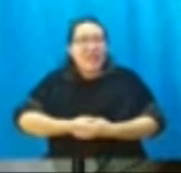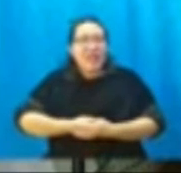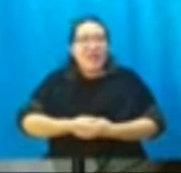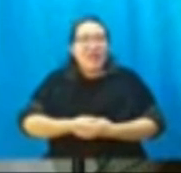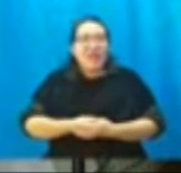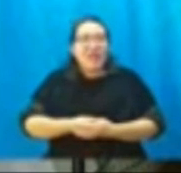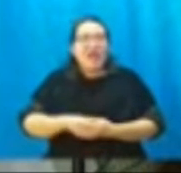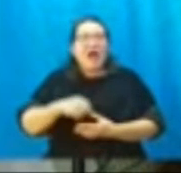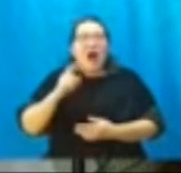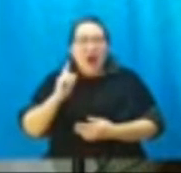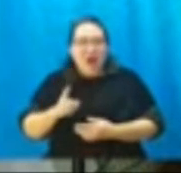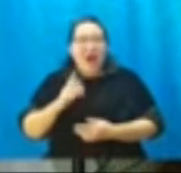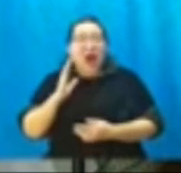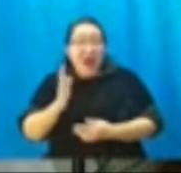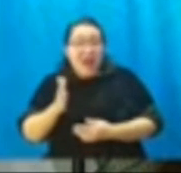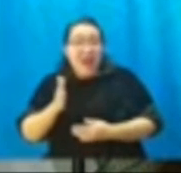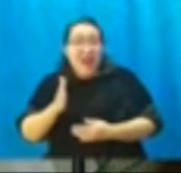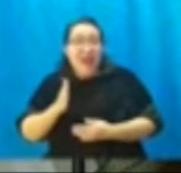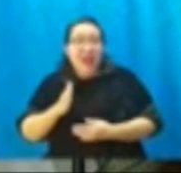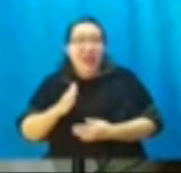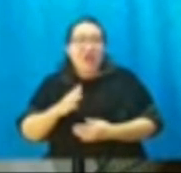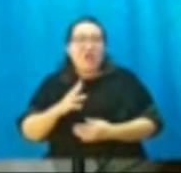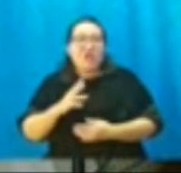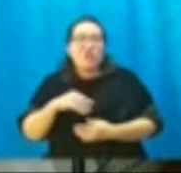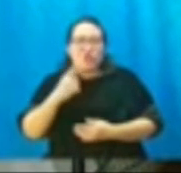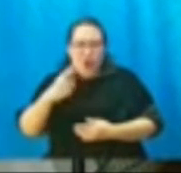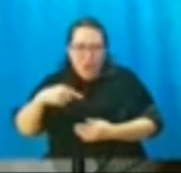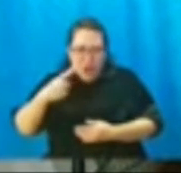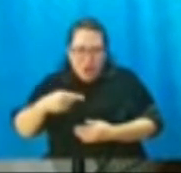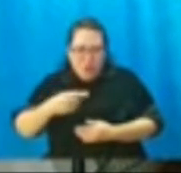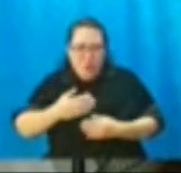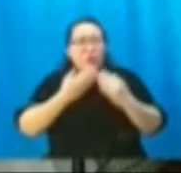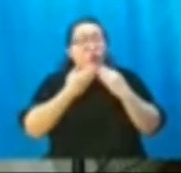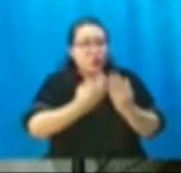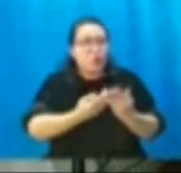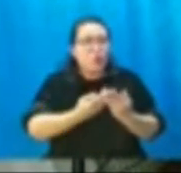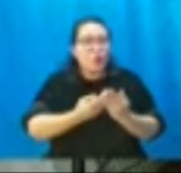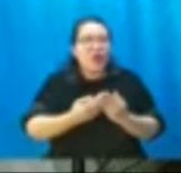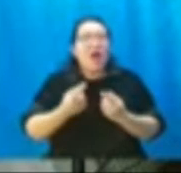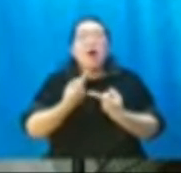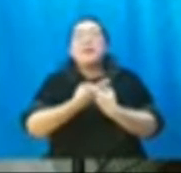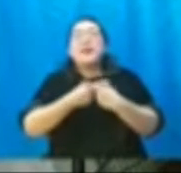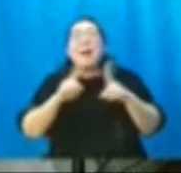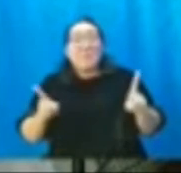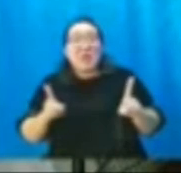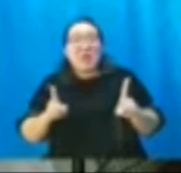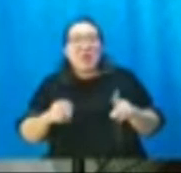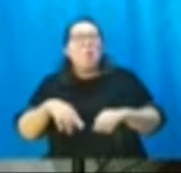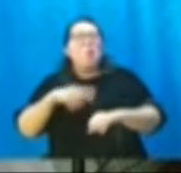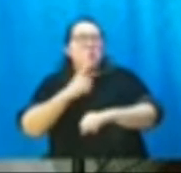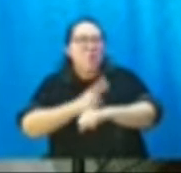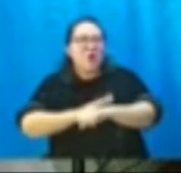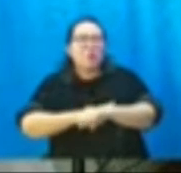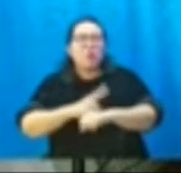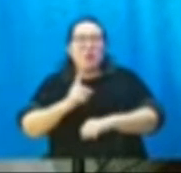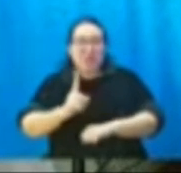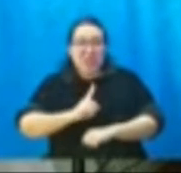tetapi begitu kecewa begitu Tuhan memberikan sedikit saja cobaan